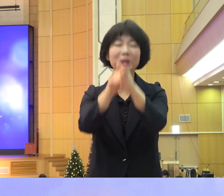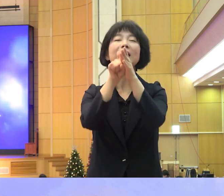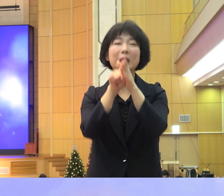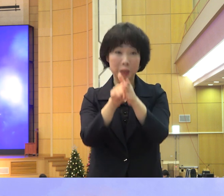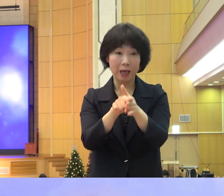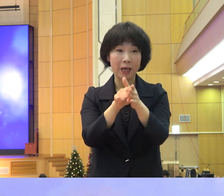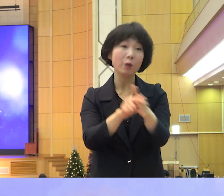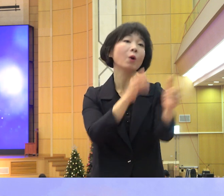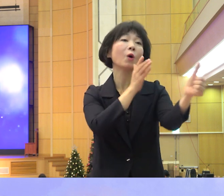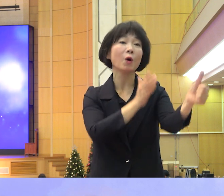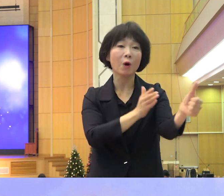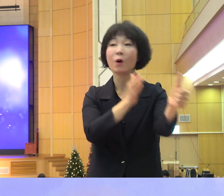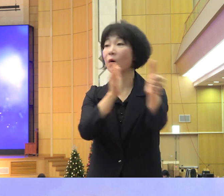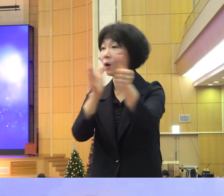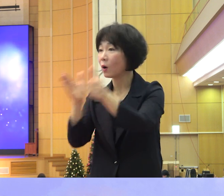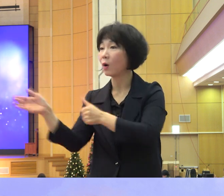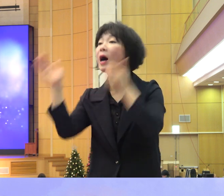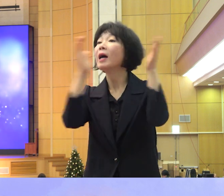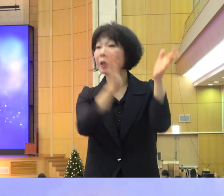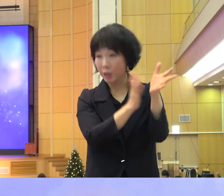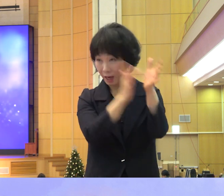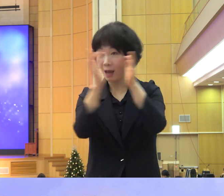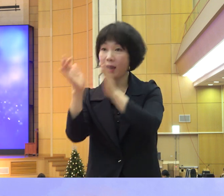예수 믿으세요.